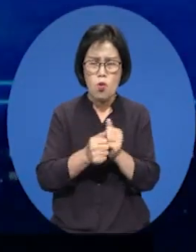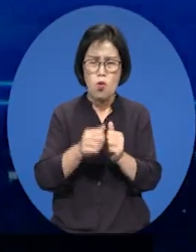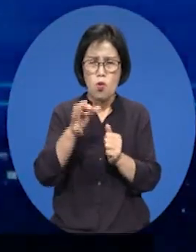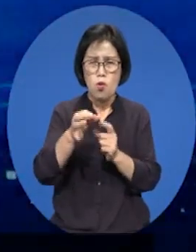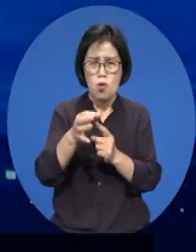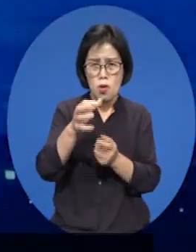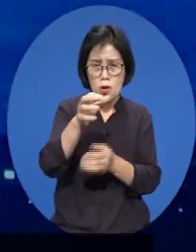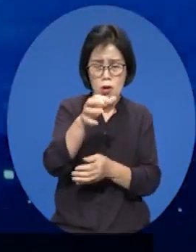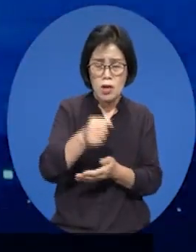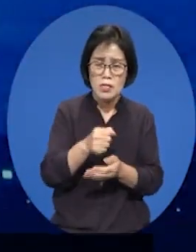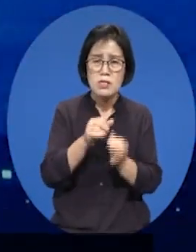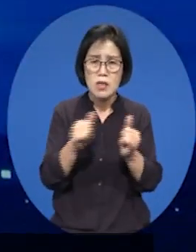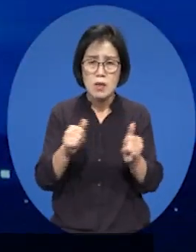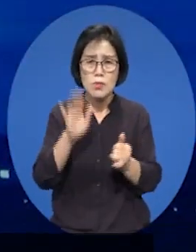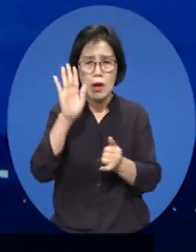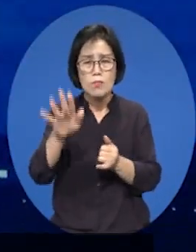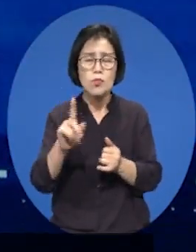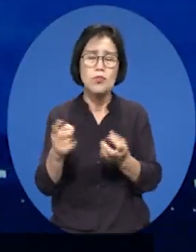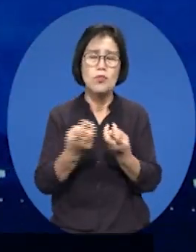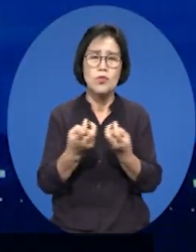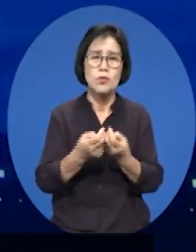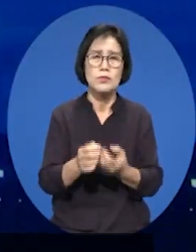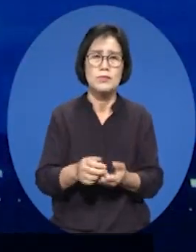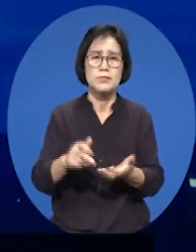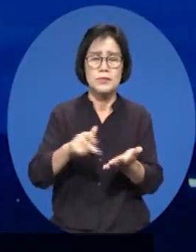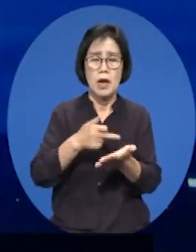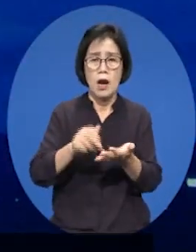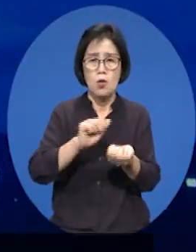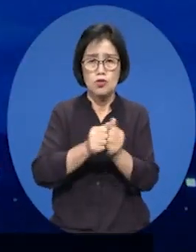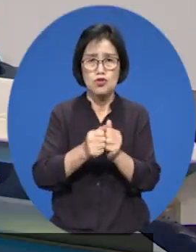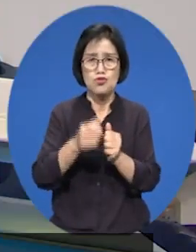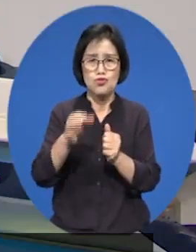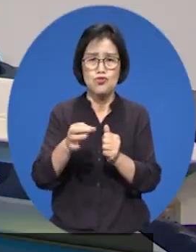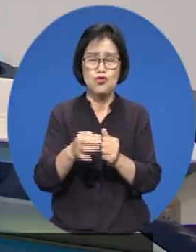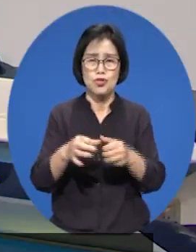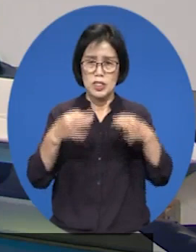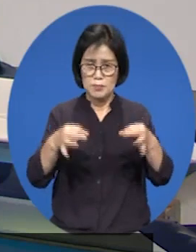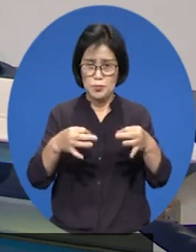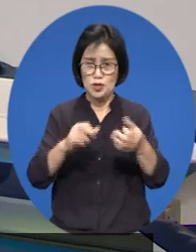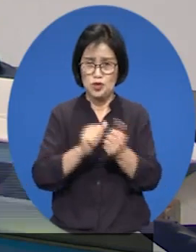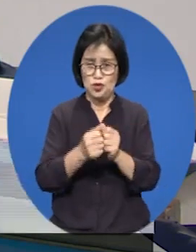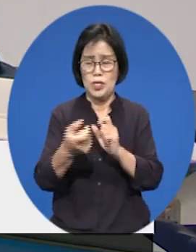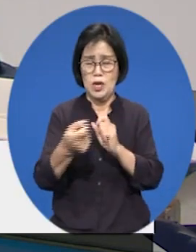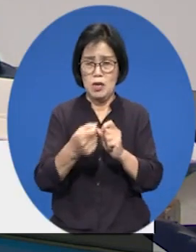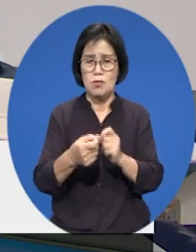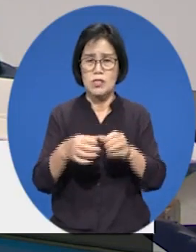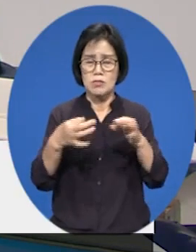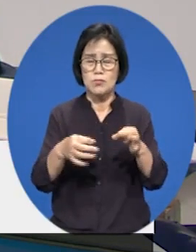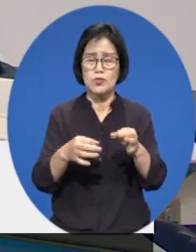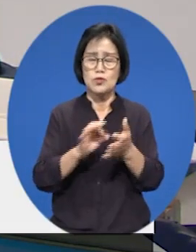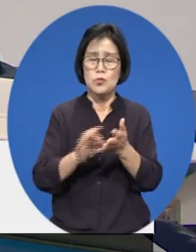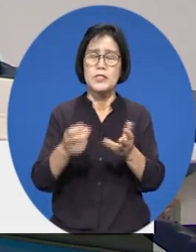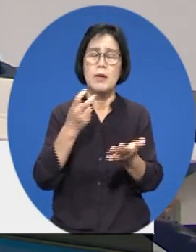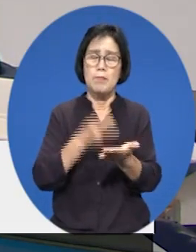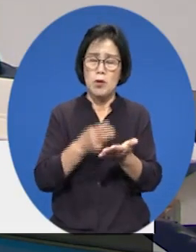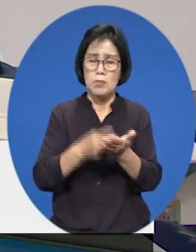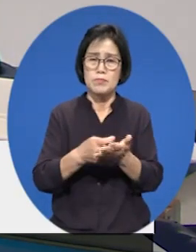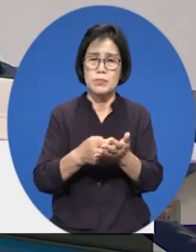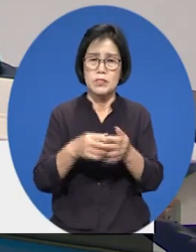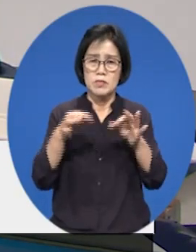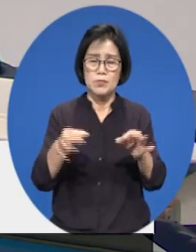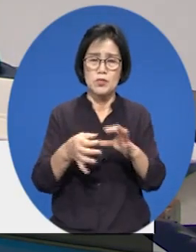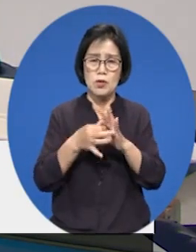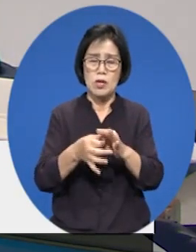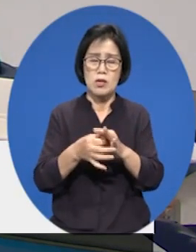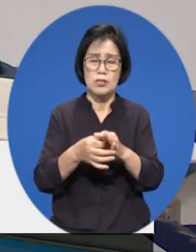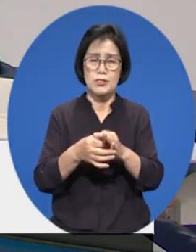하는데 앞으로 어떻게 될까요 평론가 예 모카 울어 이제 그 양쪽에 가지고 그러니까 금융소비자 법이 라든지 이런 군기가 관련 규제 들이